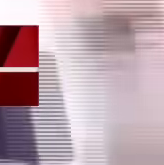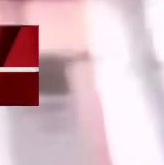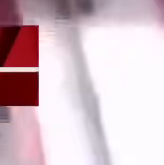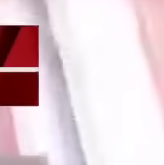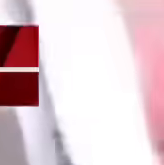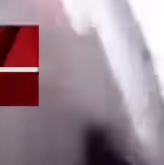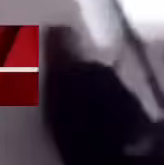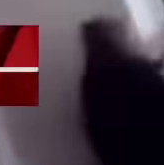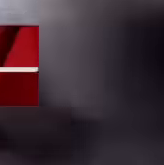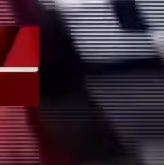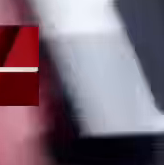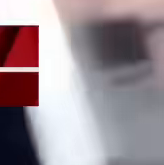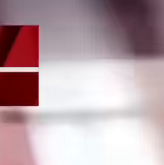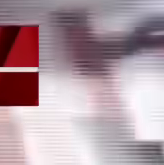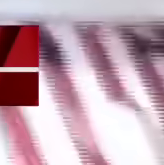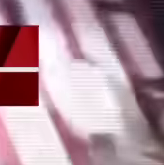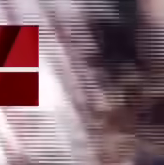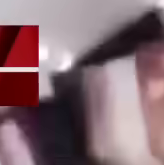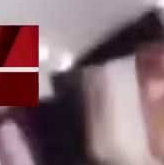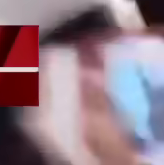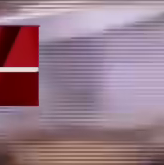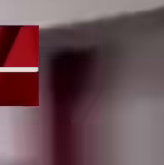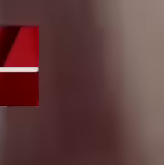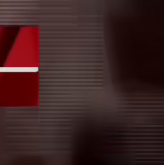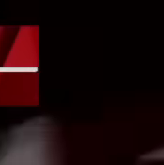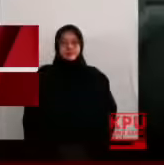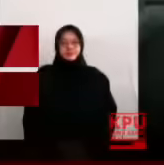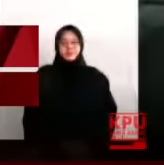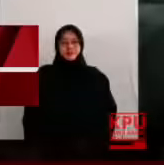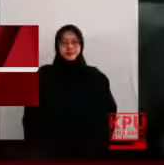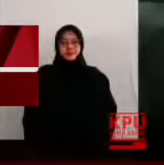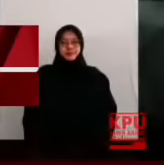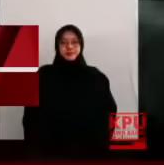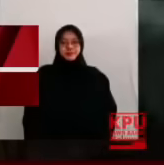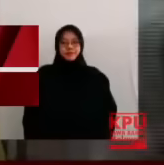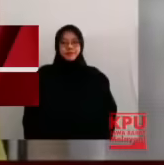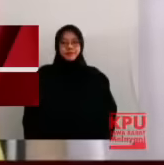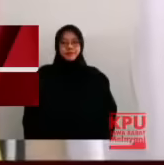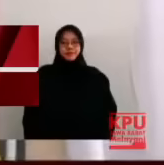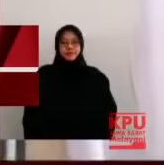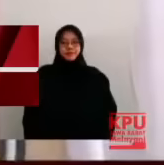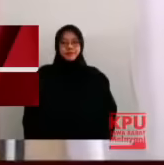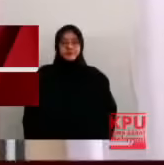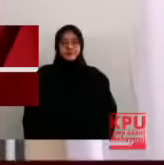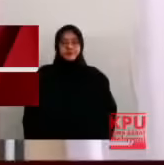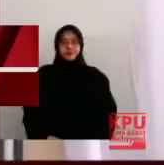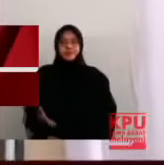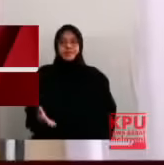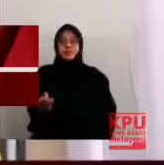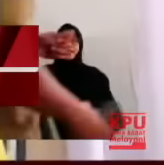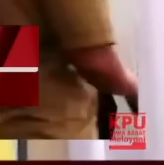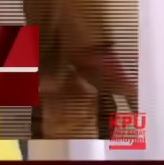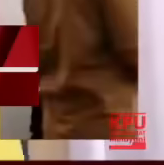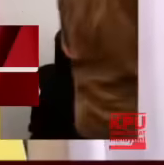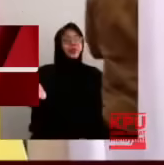Madi dan juga Erwan Setiawan ya juga pemirsa Memang e tadi pun dari ketua